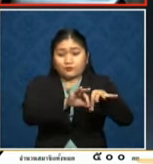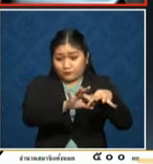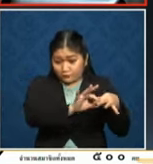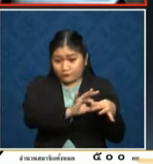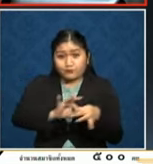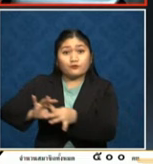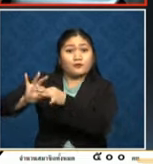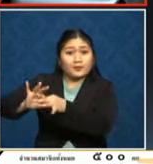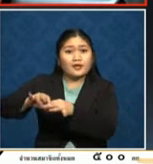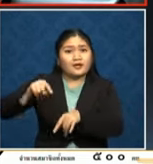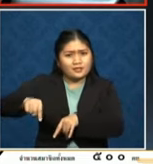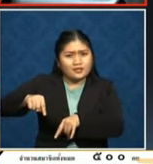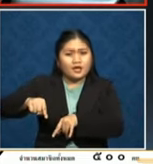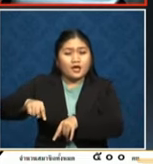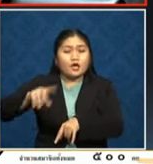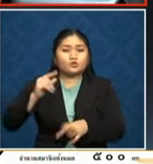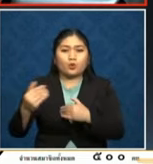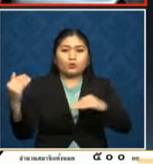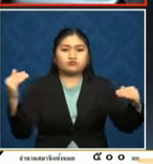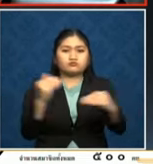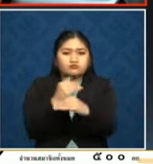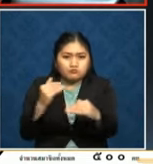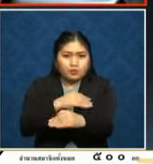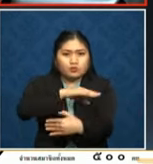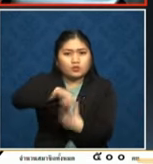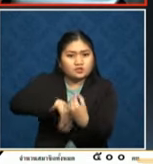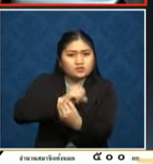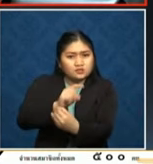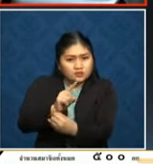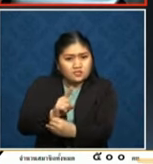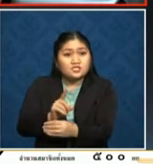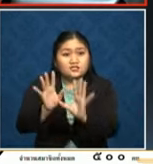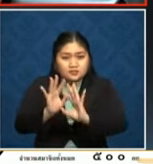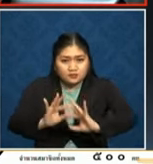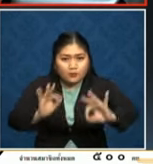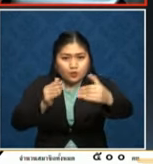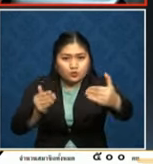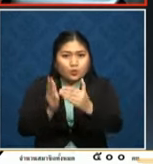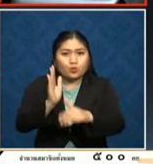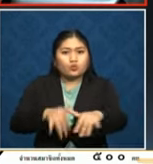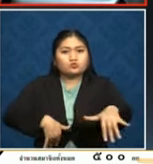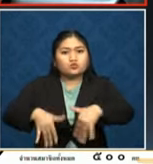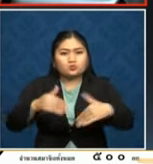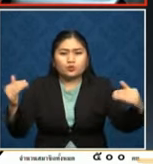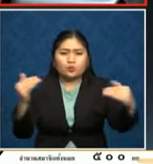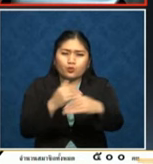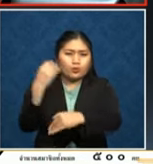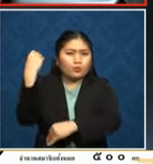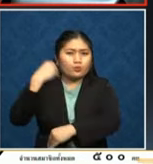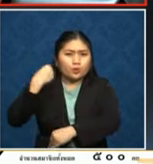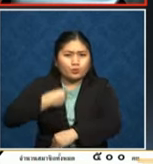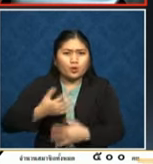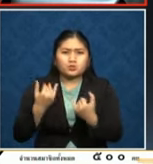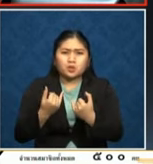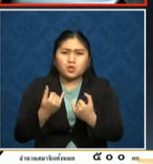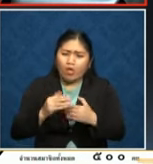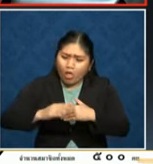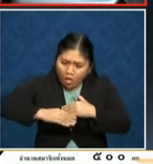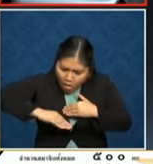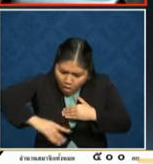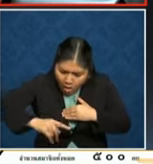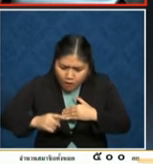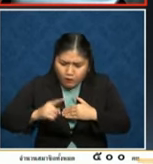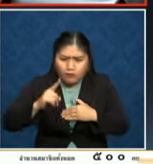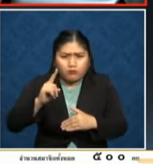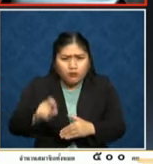ธานีถนนเส้นนี้เป็นเส้นทางคมนาคมเศรษฐกิจที่มีความสำคัญของพี่น้องประชาชนเส้นสัญจรไปมาปัจจุบันเส้นทางชำรุดทรุดโทรมเป็นอย่างม